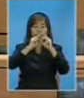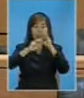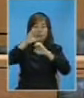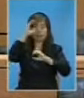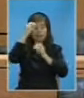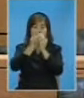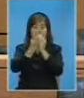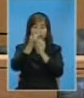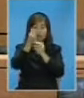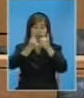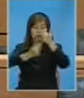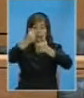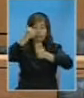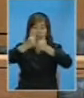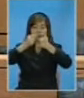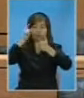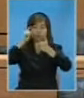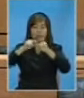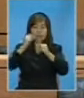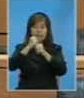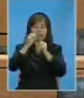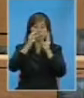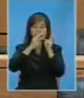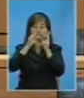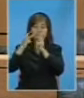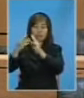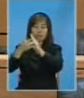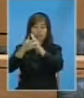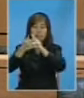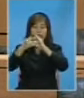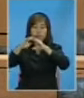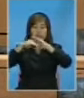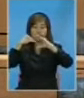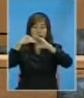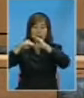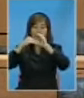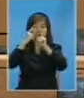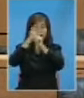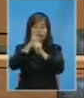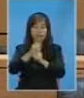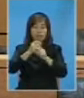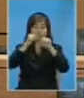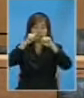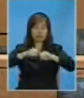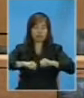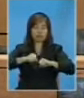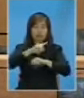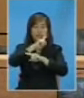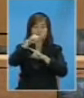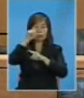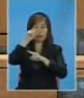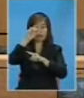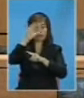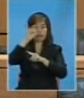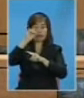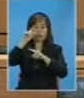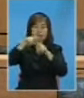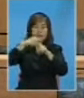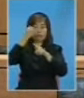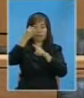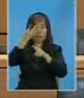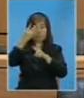ใช้วิธีการประกวดทางอิเล็กทรอนิกส์ตามมติคณะรัฐมนตรีลงวันที่28ธันวา